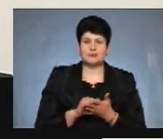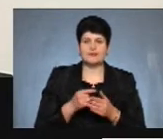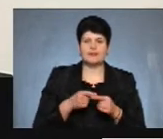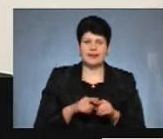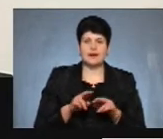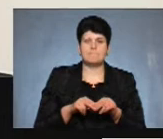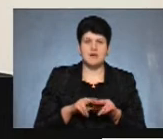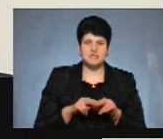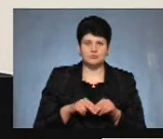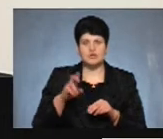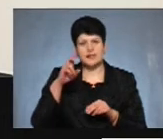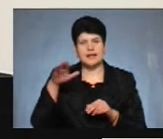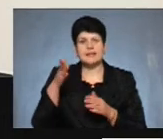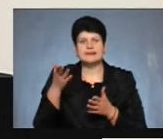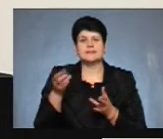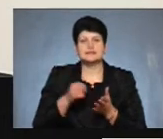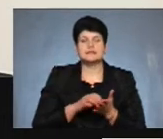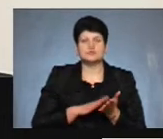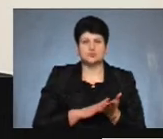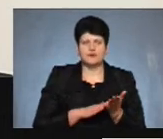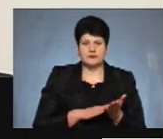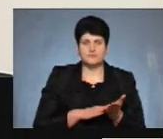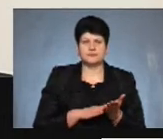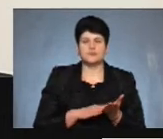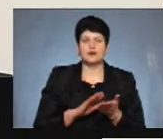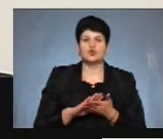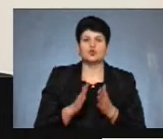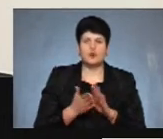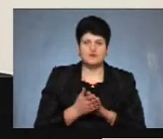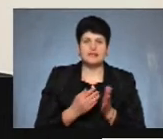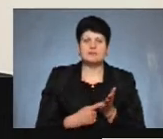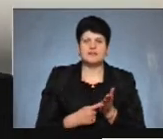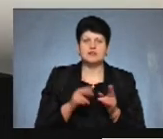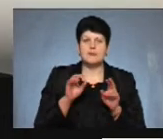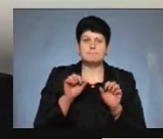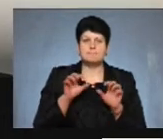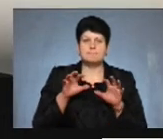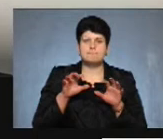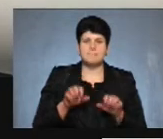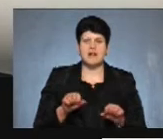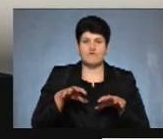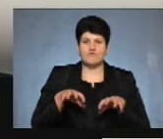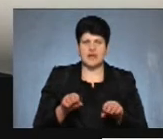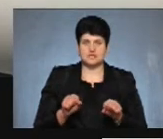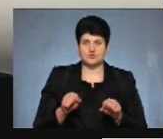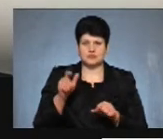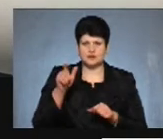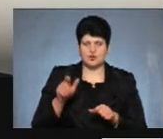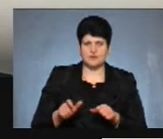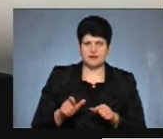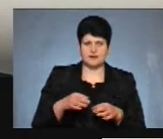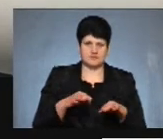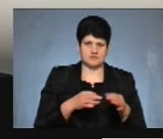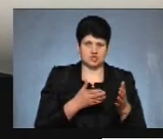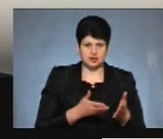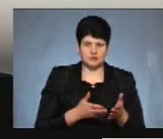з країни, в якій він зареєстрований, договір, який підтверджує право власності громадянина на даний транспортний засіб, це може бути